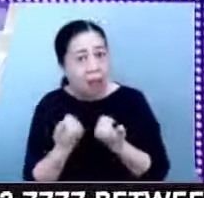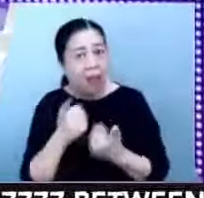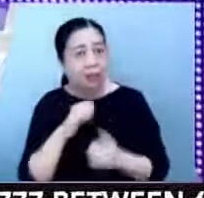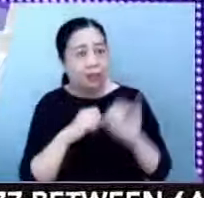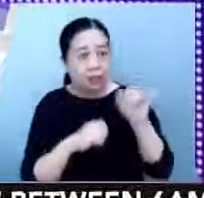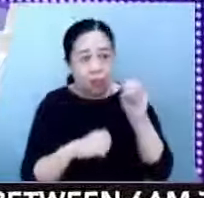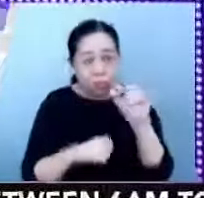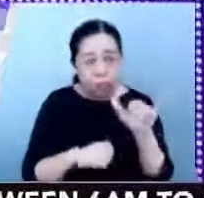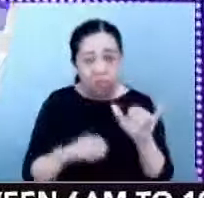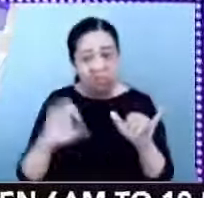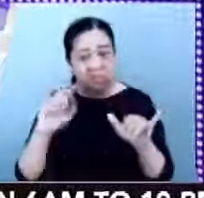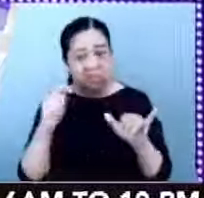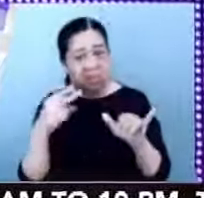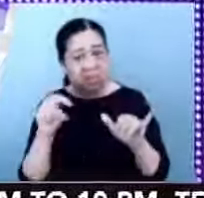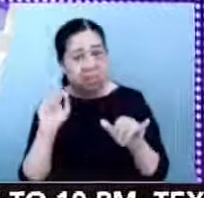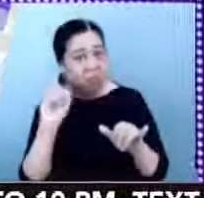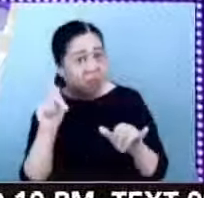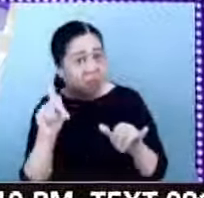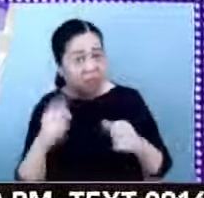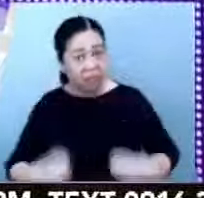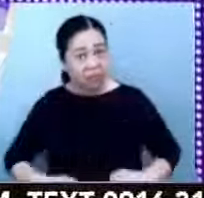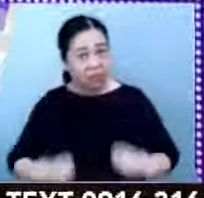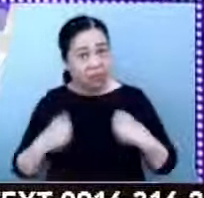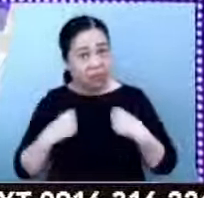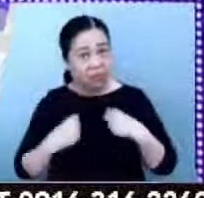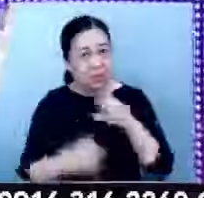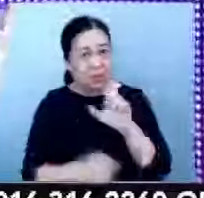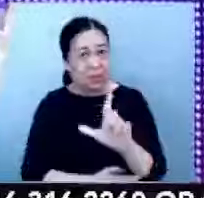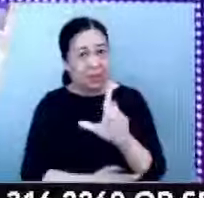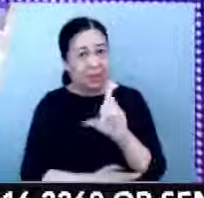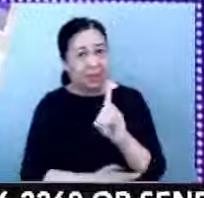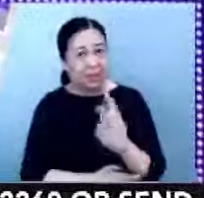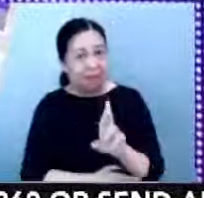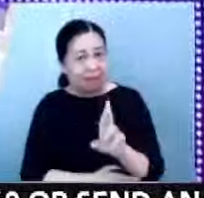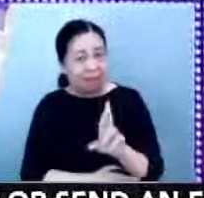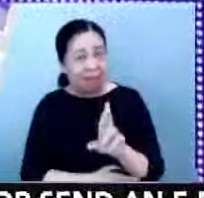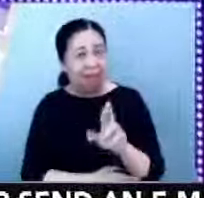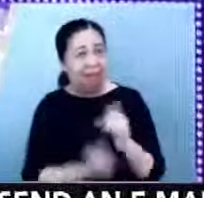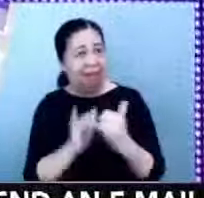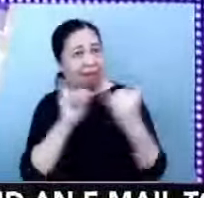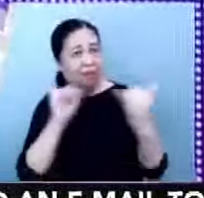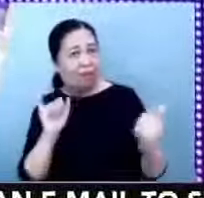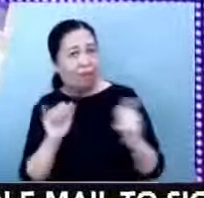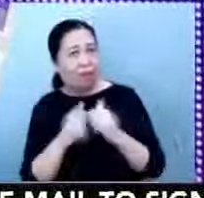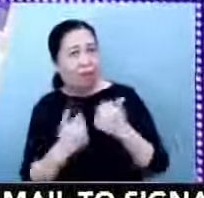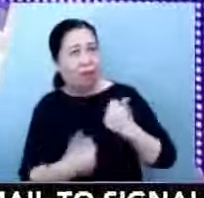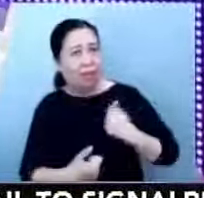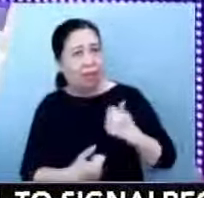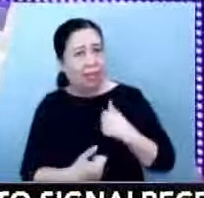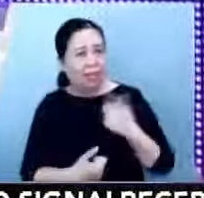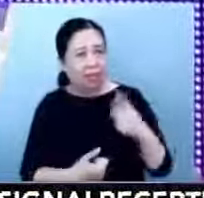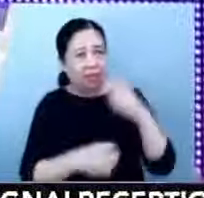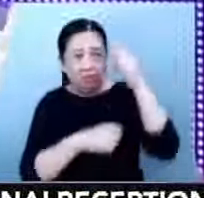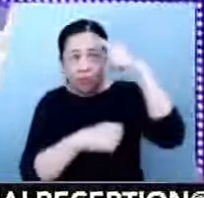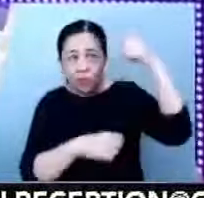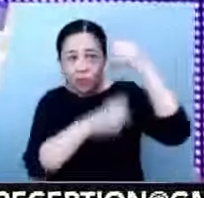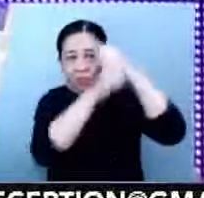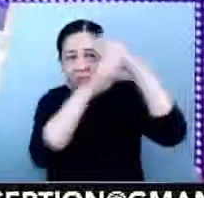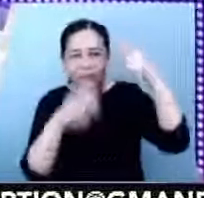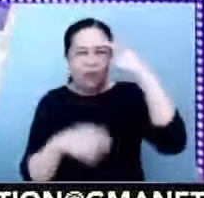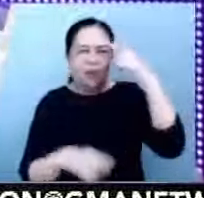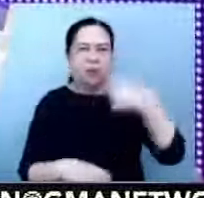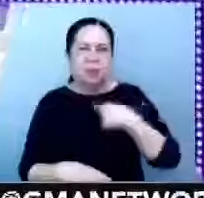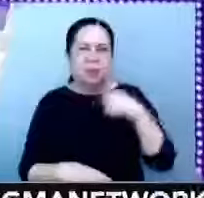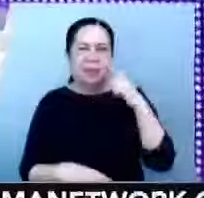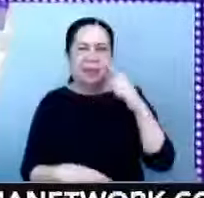okay? Nag-survive ba yung LDR nila? Kamusta yung buhay niya sa Canada? Nagawa ba niya yung dreams niya? So for me, I think Hello Love Again